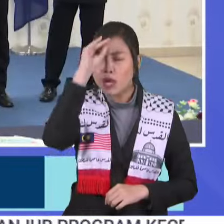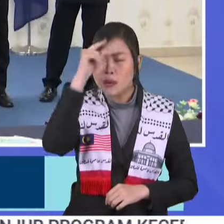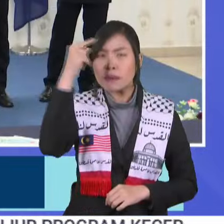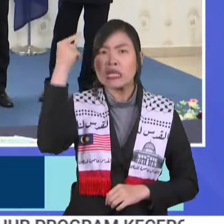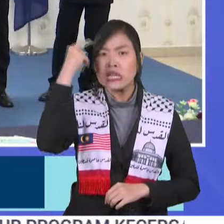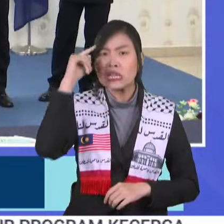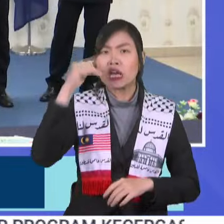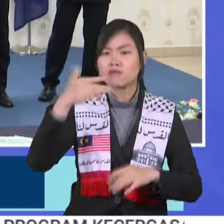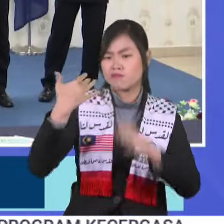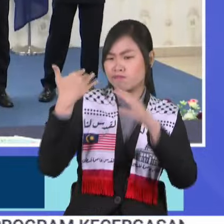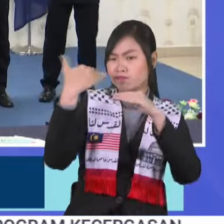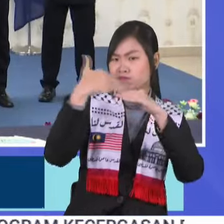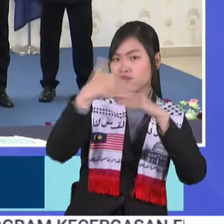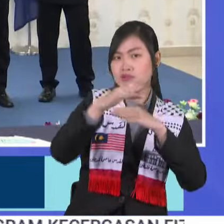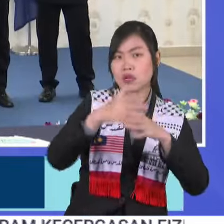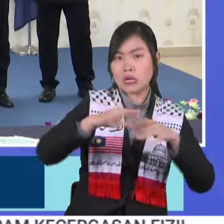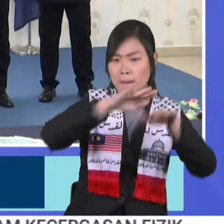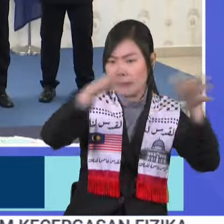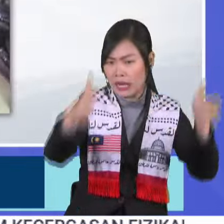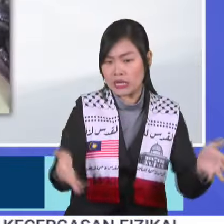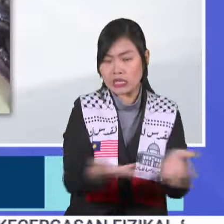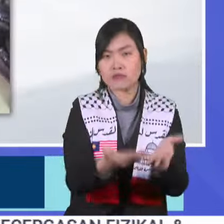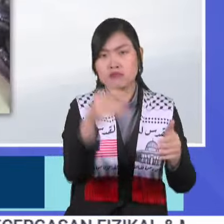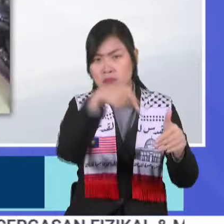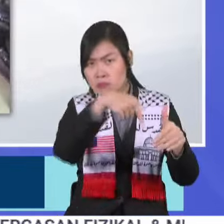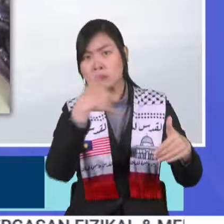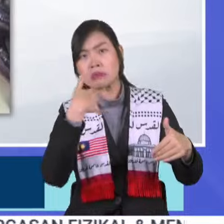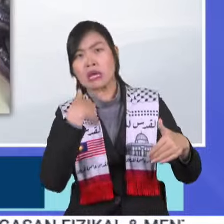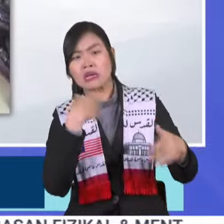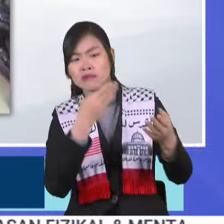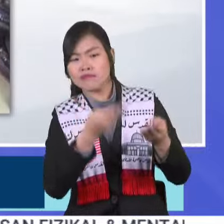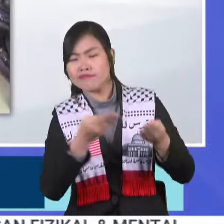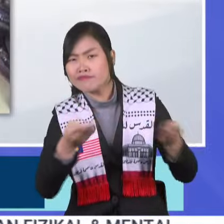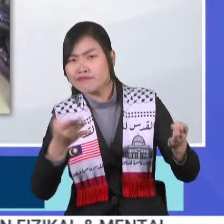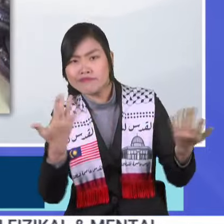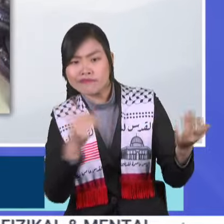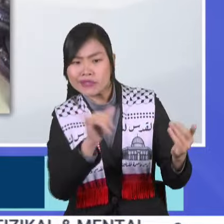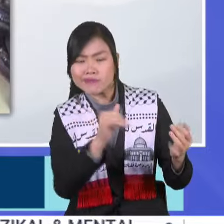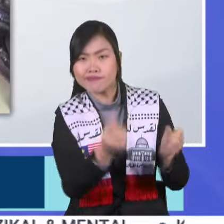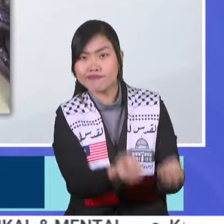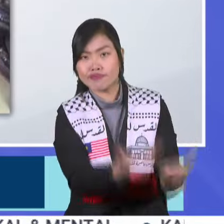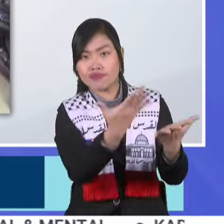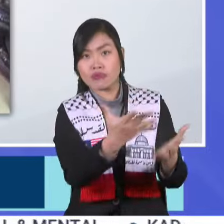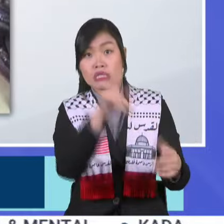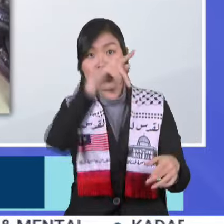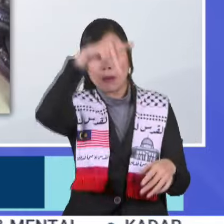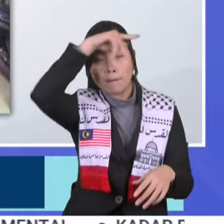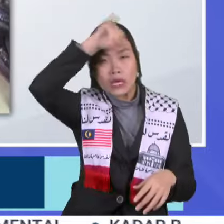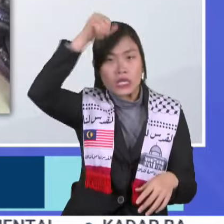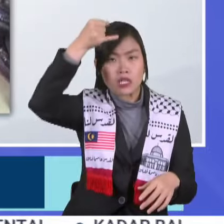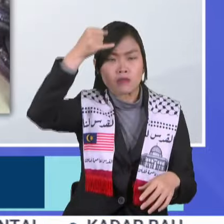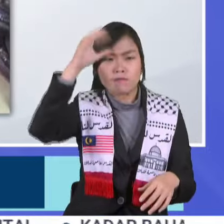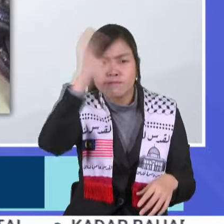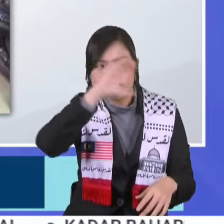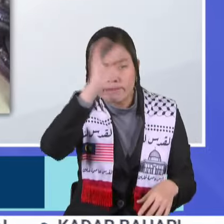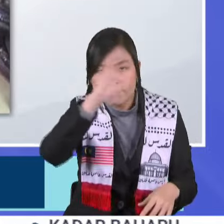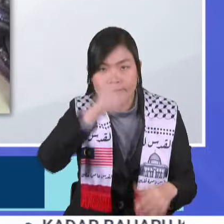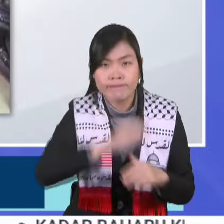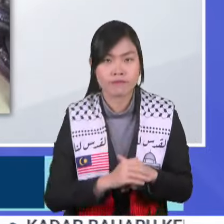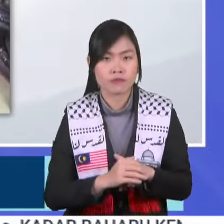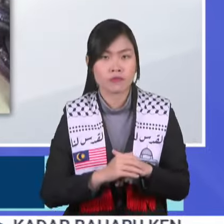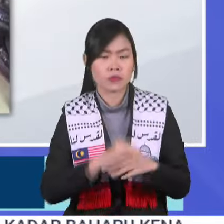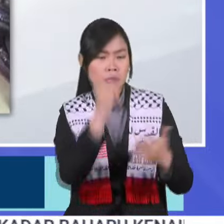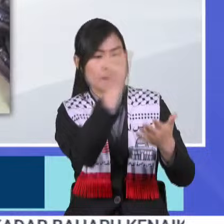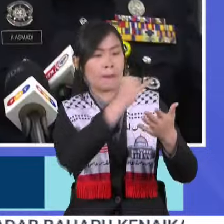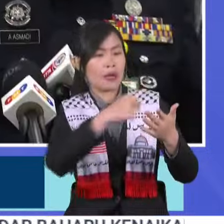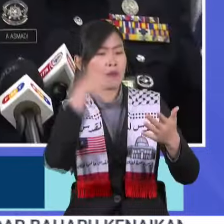Lelaki dipercayai menghantar bungkusan berisi objek menyerupai bahan letupan ke pejabat Motec Putrajaya diburu.